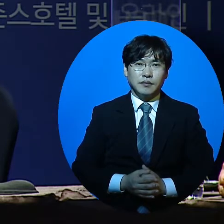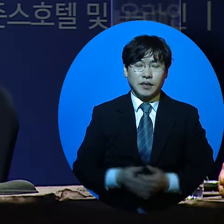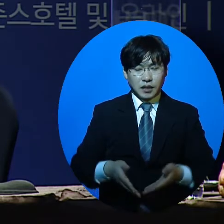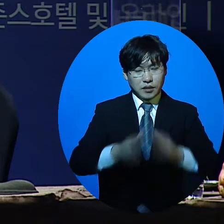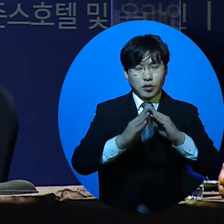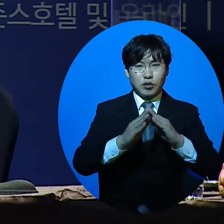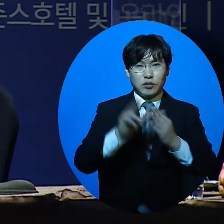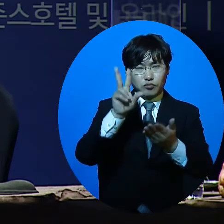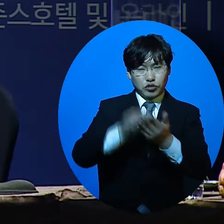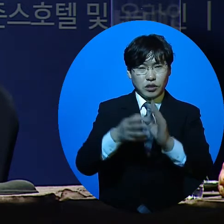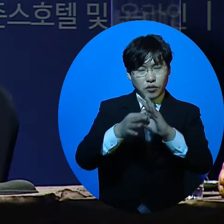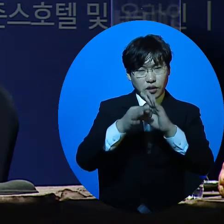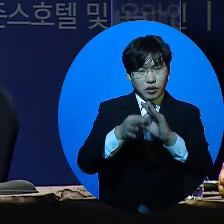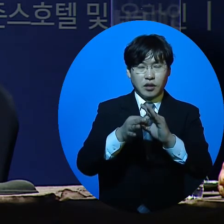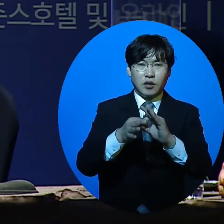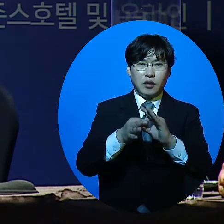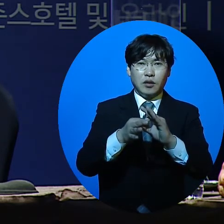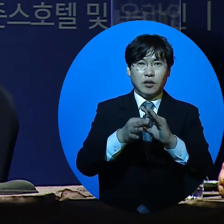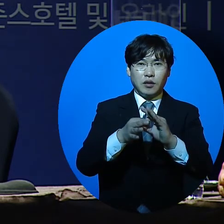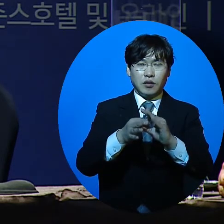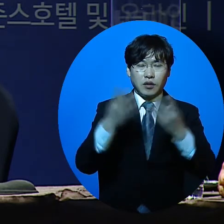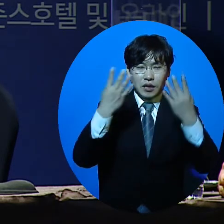아마 그 대학의